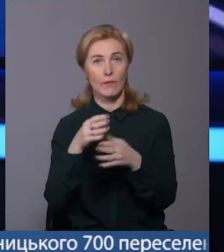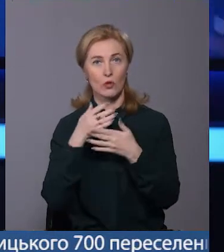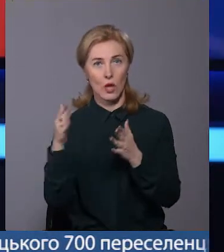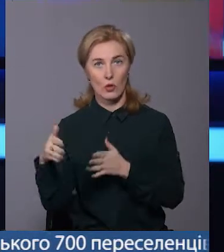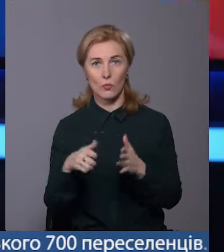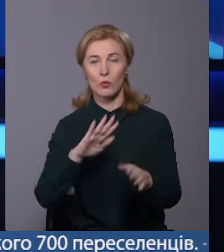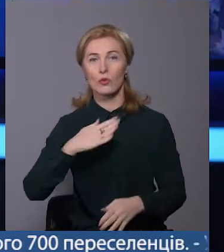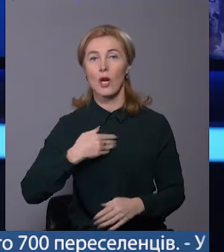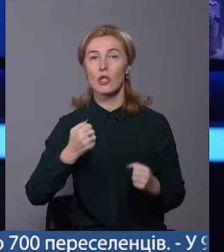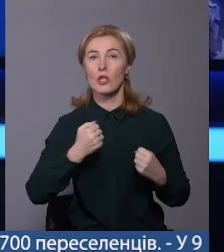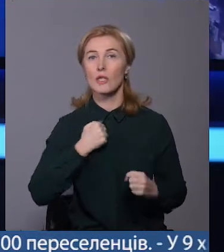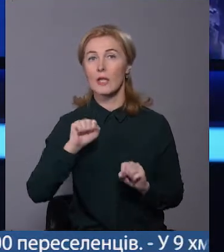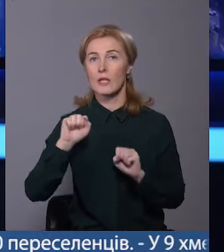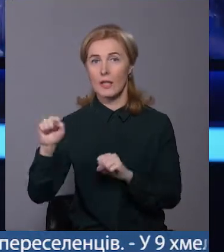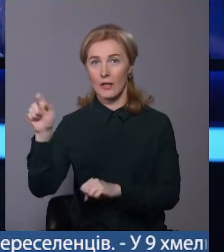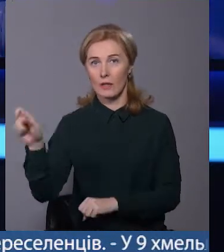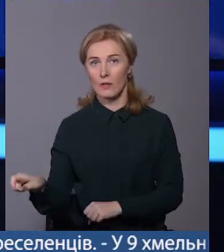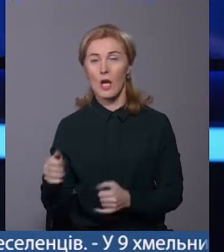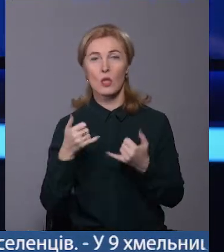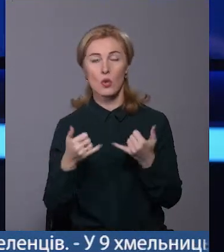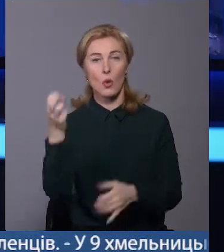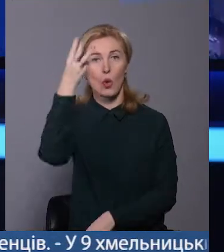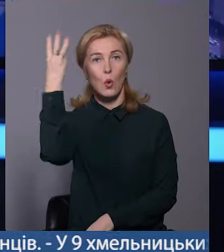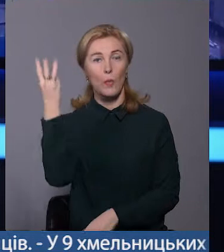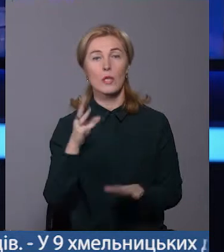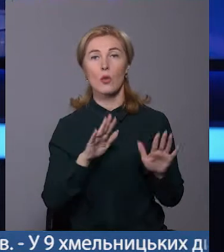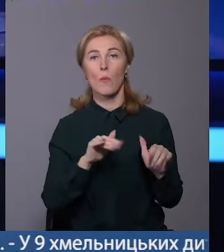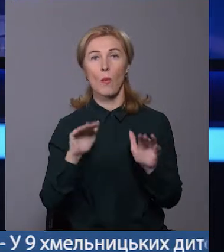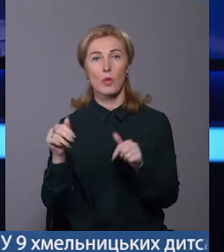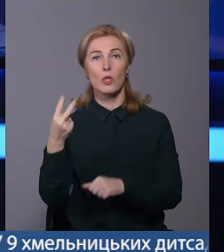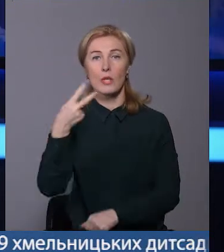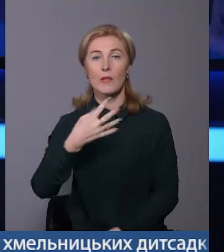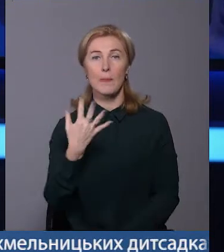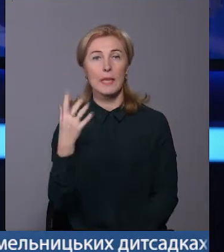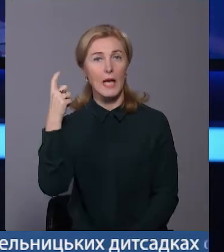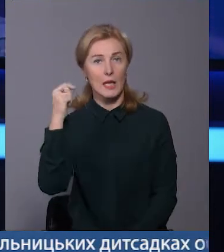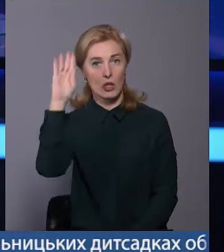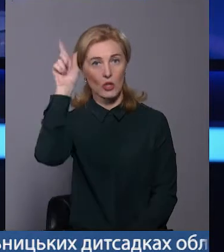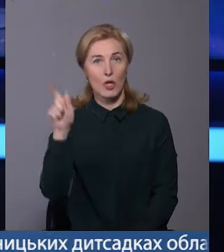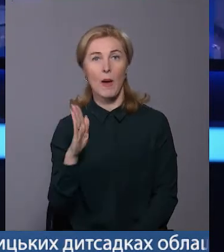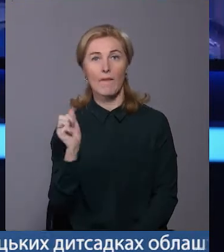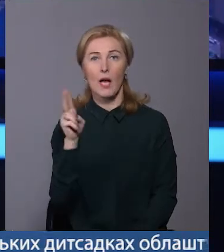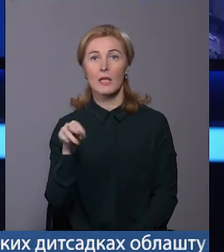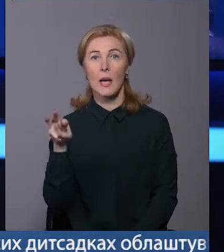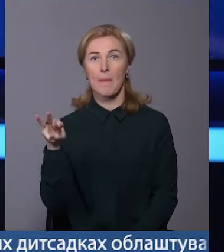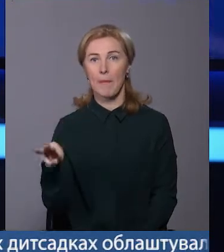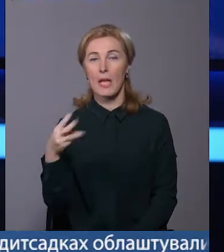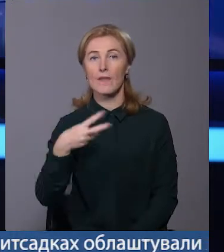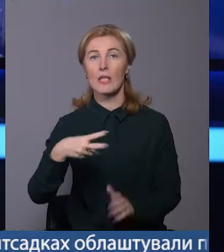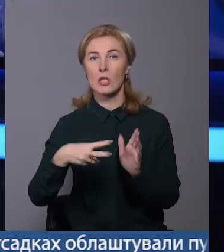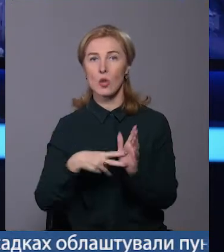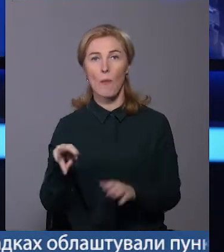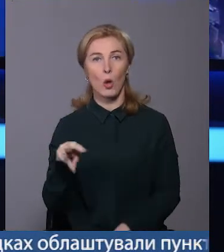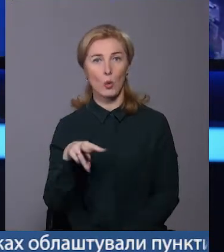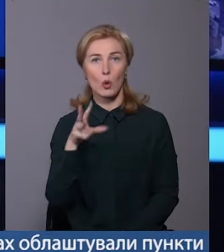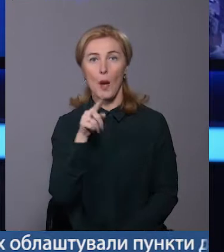путь наших захисників. Сьогодні у Хмельницькому попрощались із 25-річним Вадимом Положаєм. 27 лютого